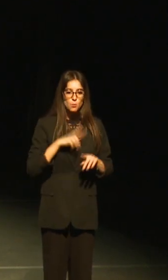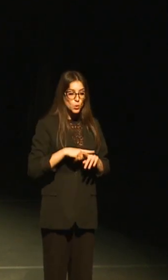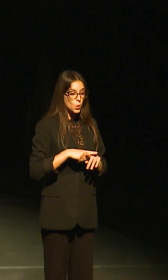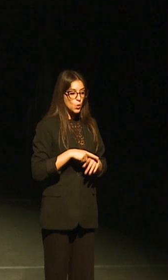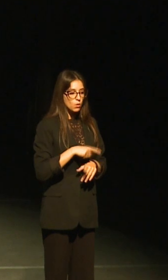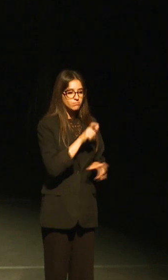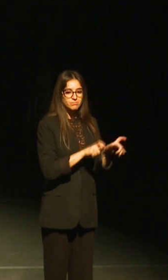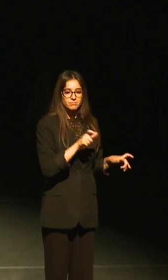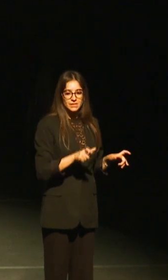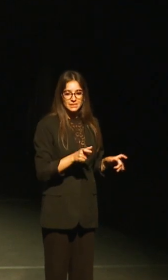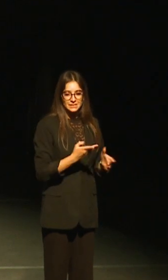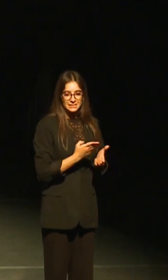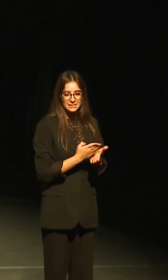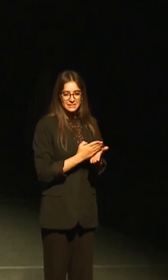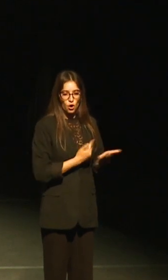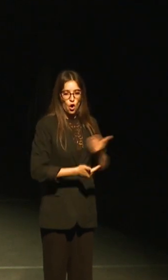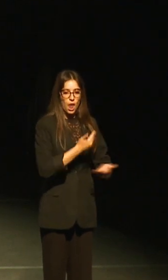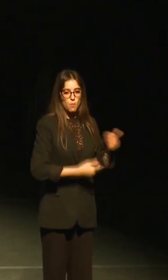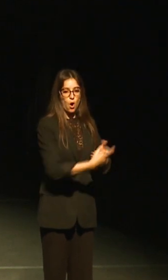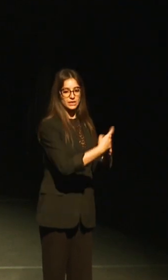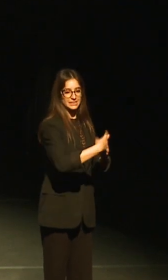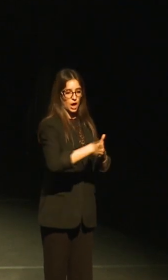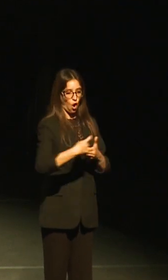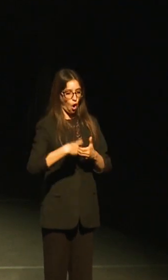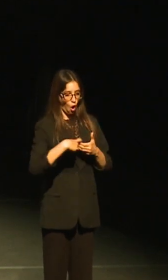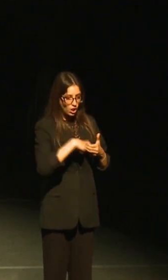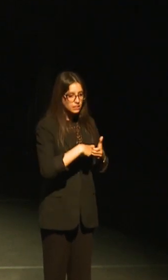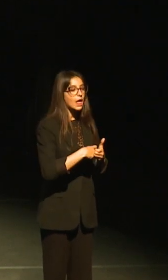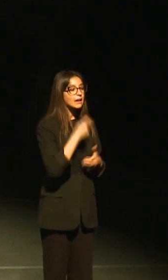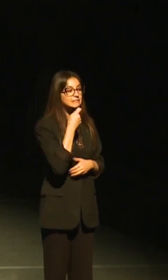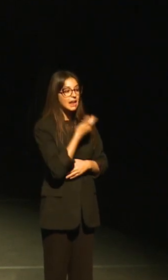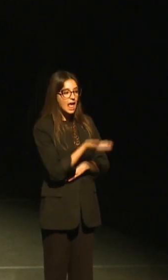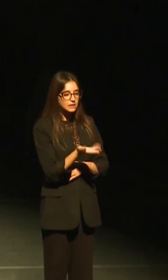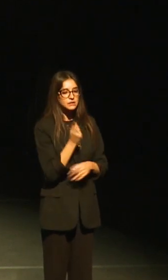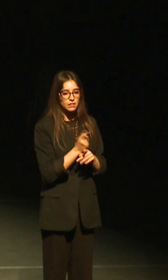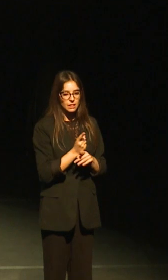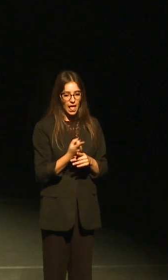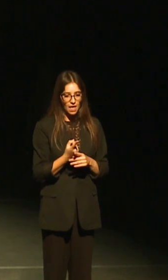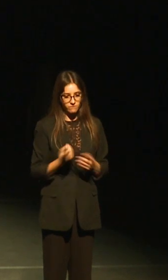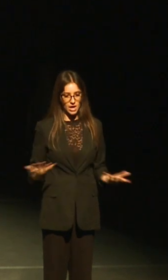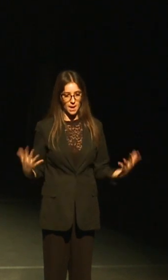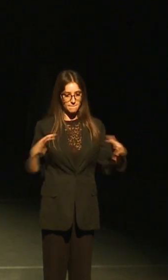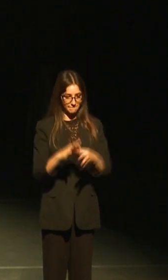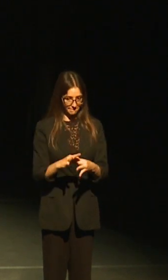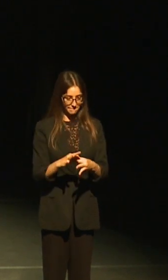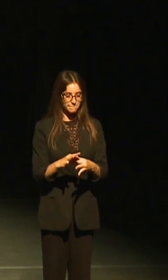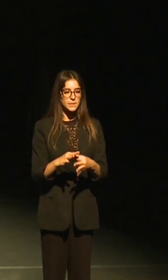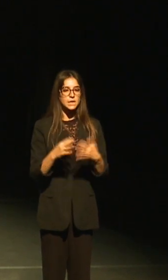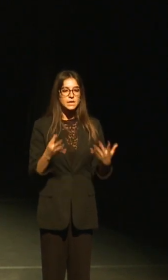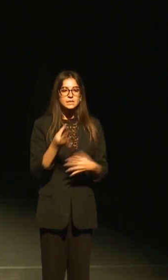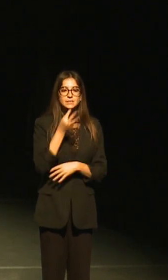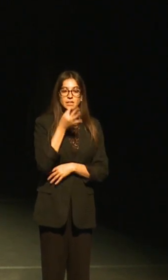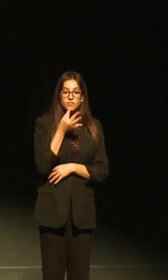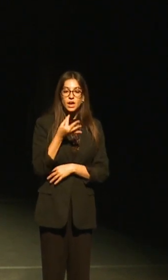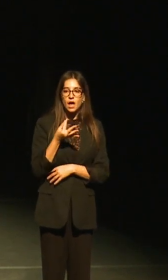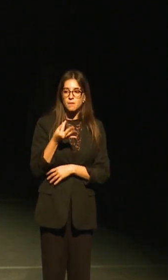tutti gli stakeholder di tutti i portatori di interesse Allora qui è da una parte interesse